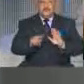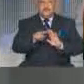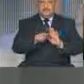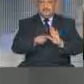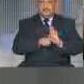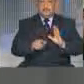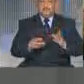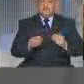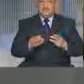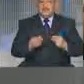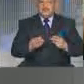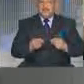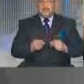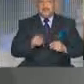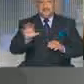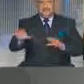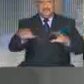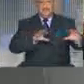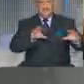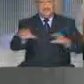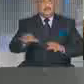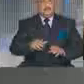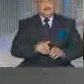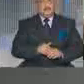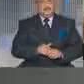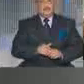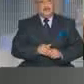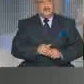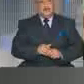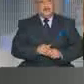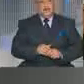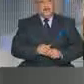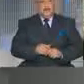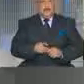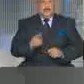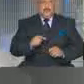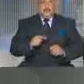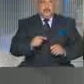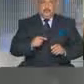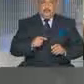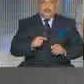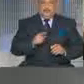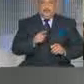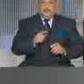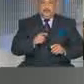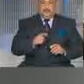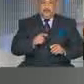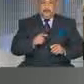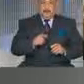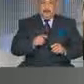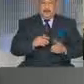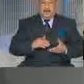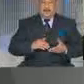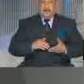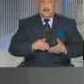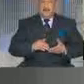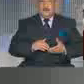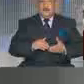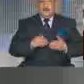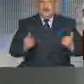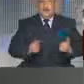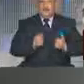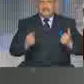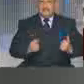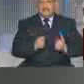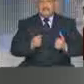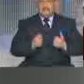اخر يلزم نجبدوه اللي نجلبوه اللي هو يجي باش يشوف التراث اللي عنا، باش يجي يشوف المعالم الاثرية اللي عنا.